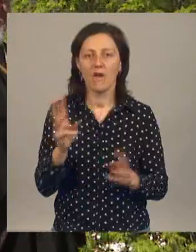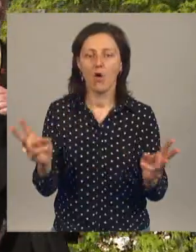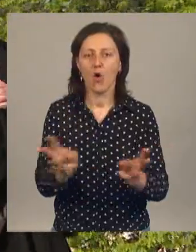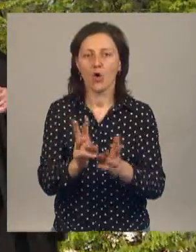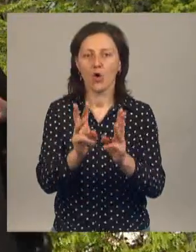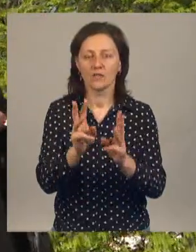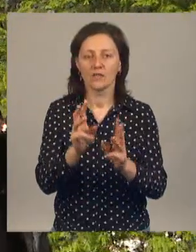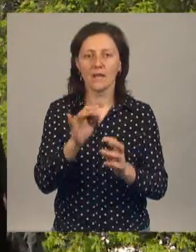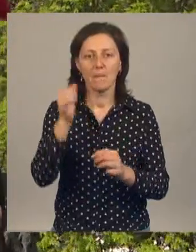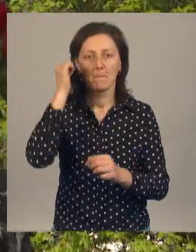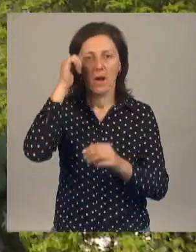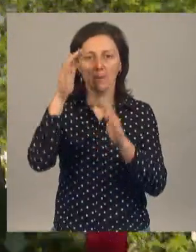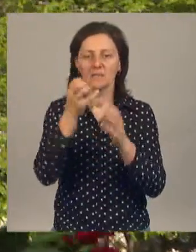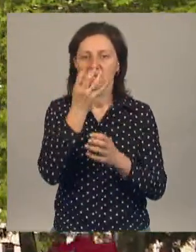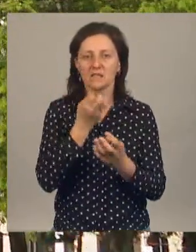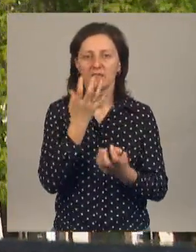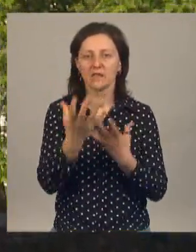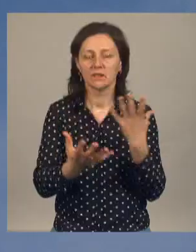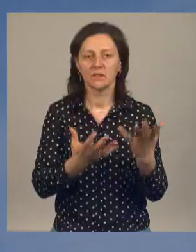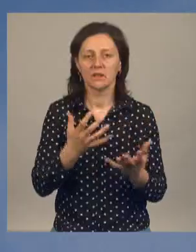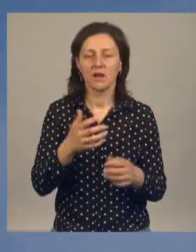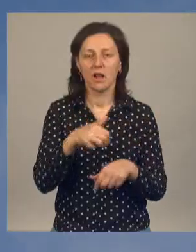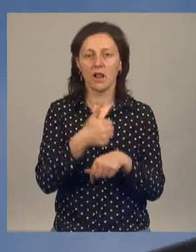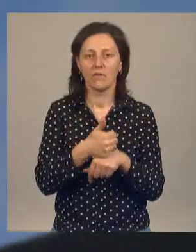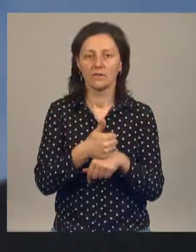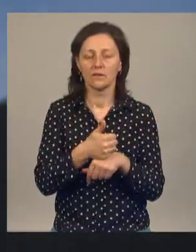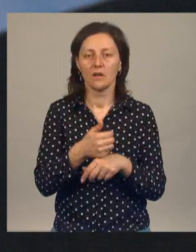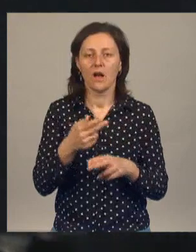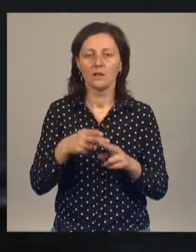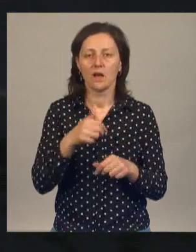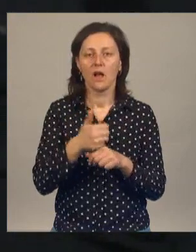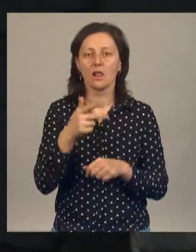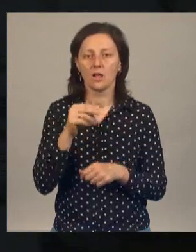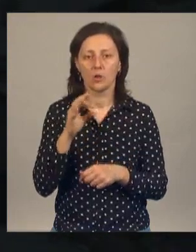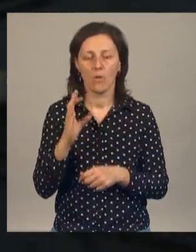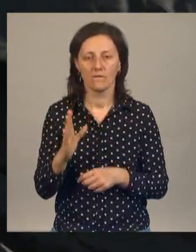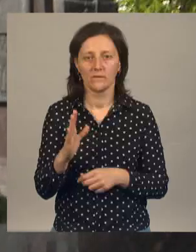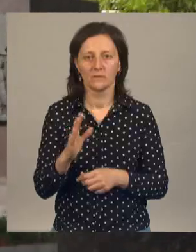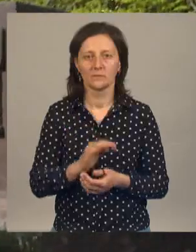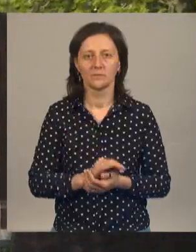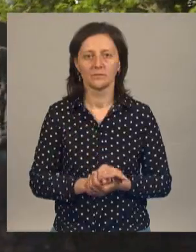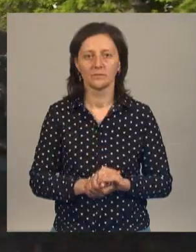памятник успели цветы возложили первые лица региона в их числе губернатора вячеслав гладков